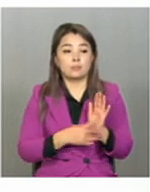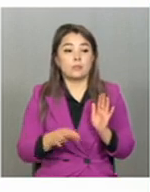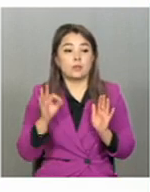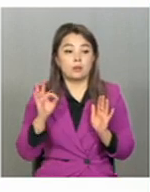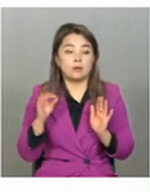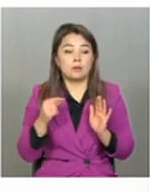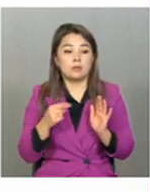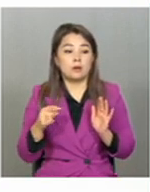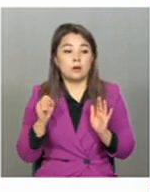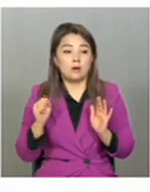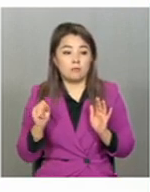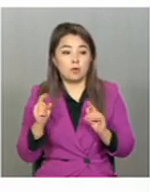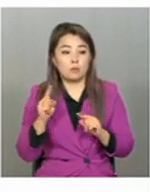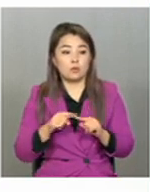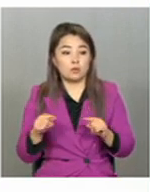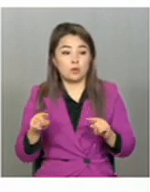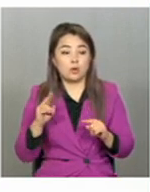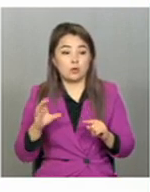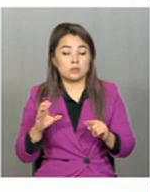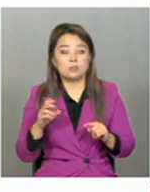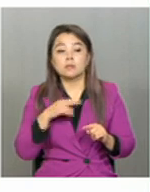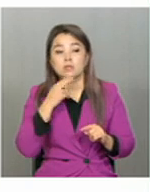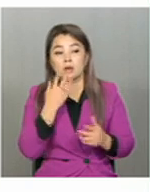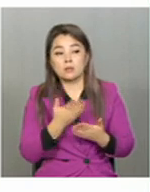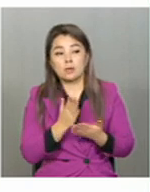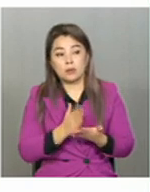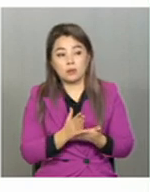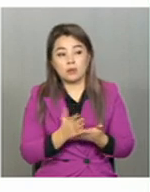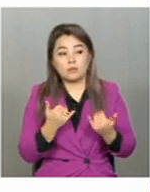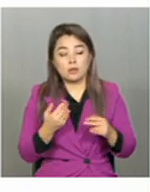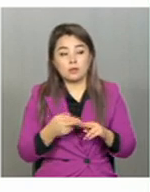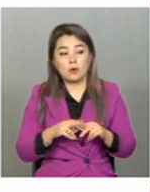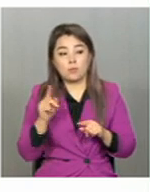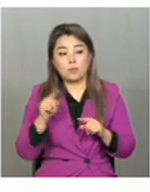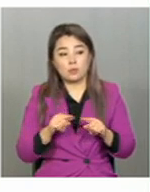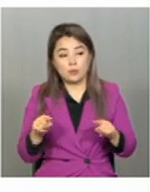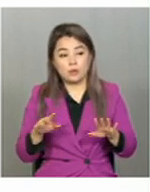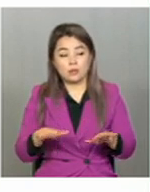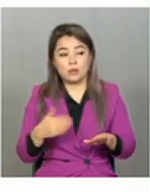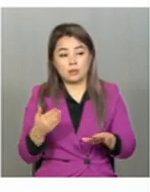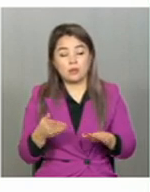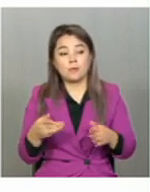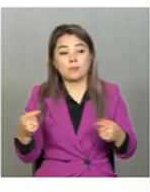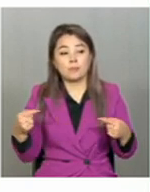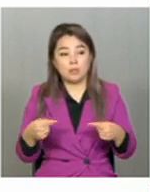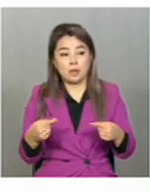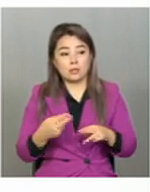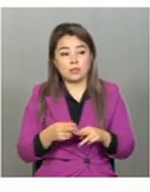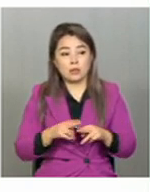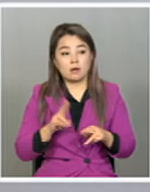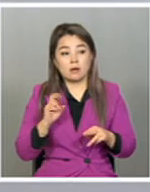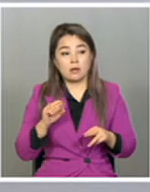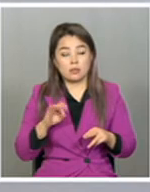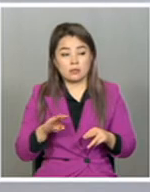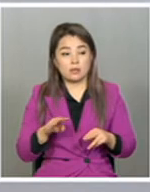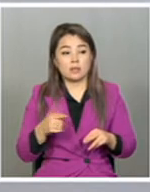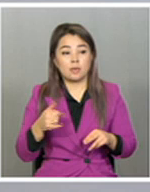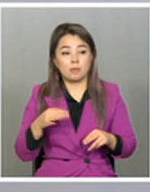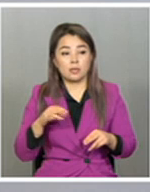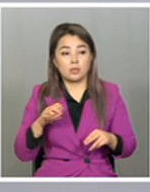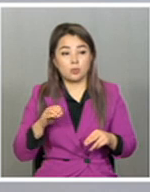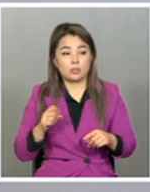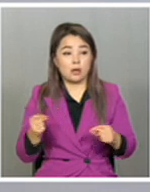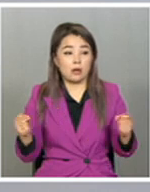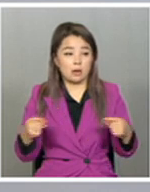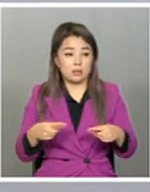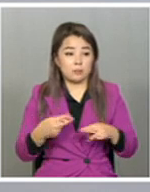альфа бұрышының косинусын қарастырайық. Яғни бұл бұрышқа іргелес жатқан катеттің гипотенузаға қатынасы